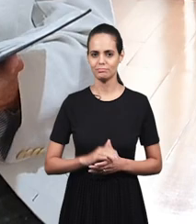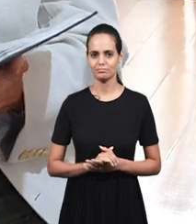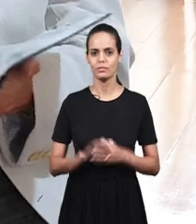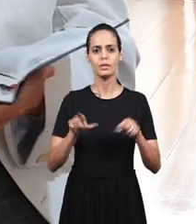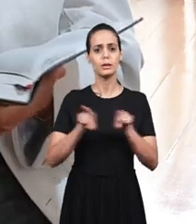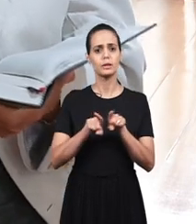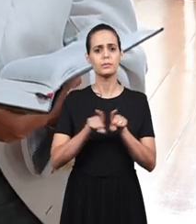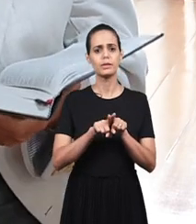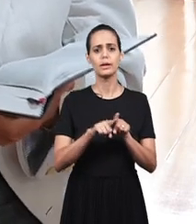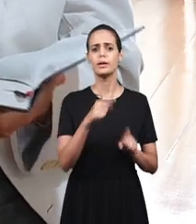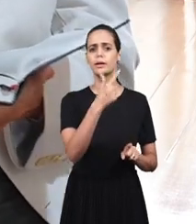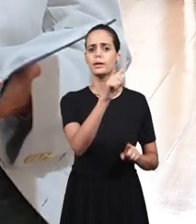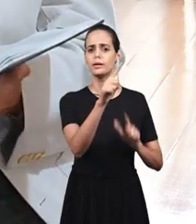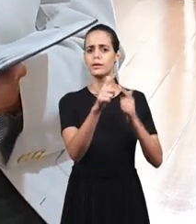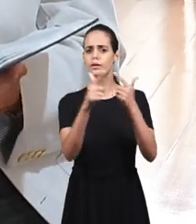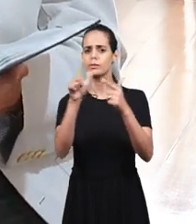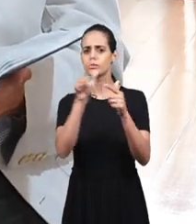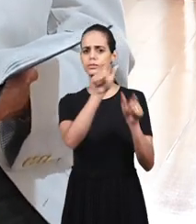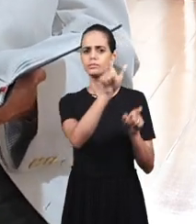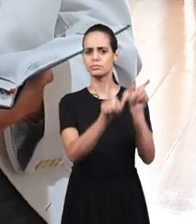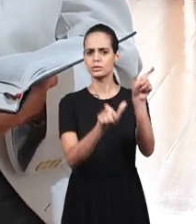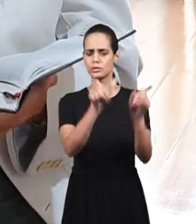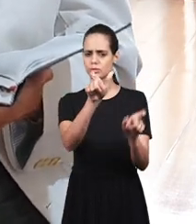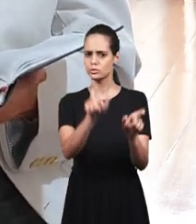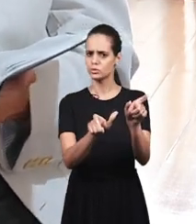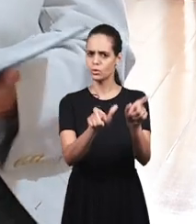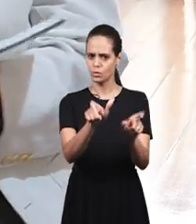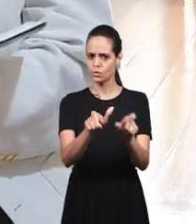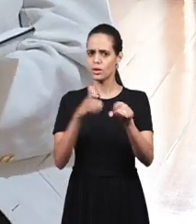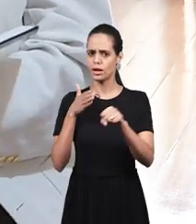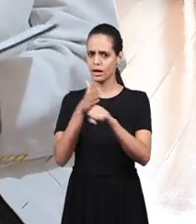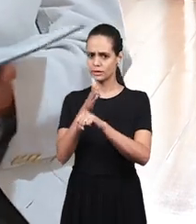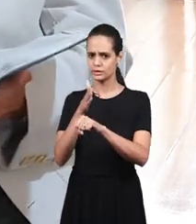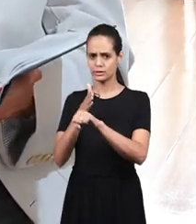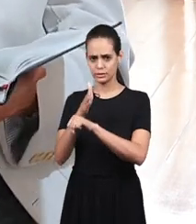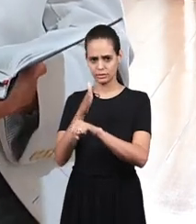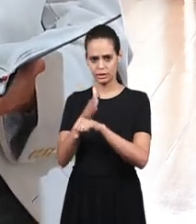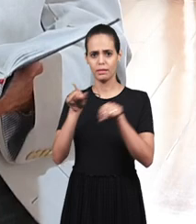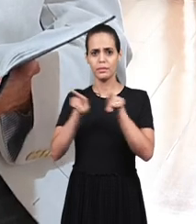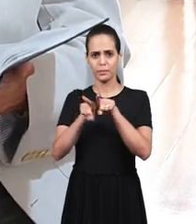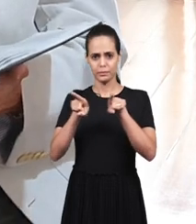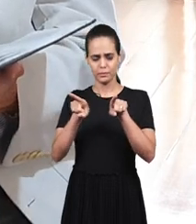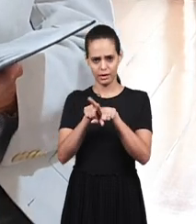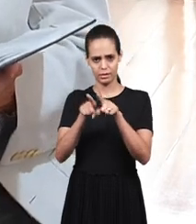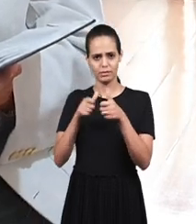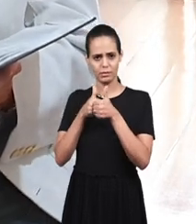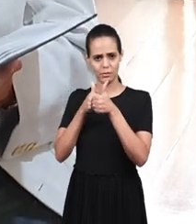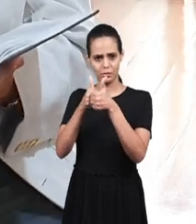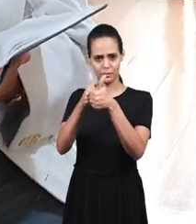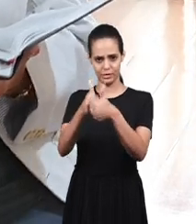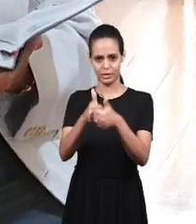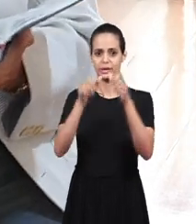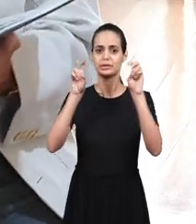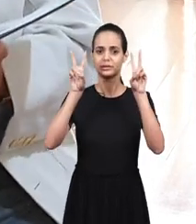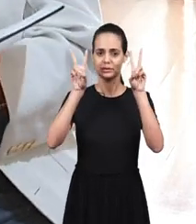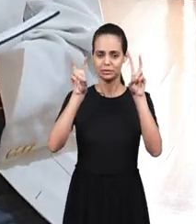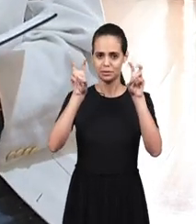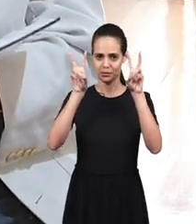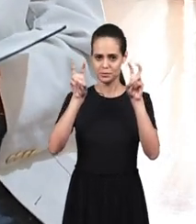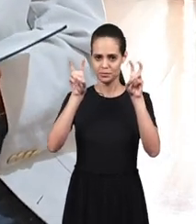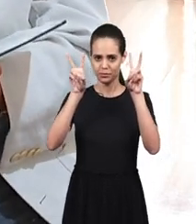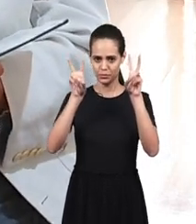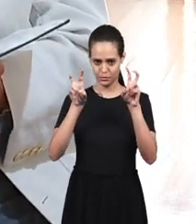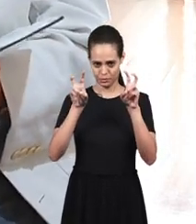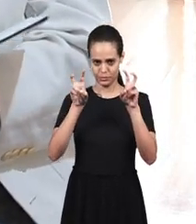ce qui est déjà très clair, ceux qui nous accompagnent. Et aussi d'autres qui viendront et qui vont entendre